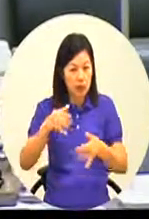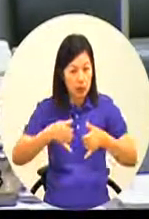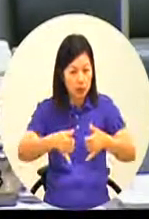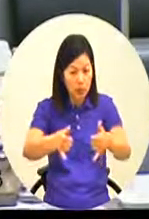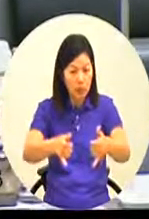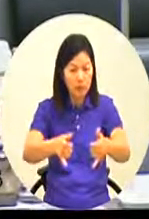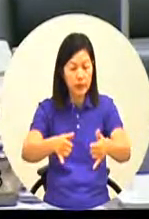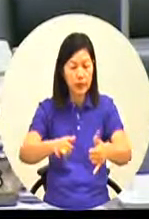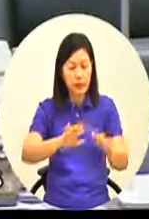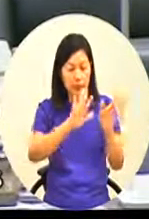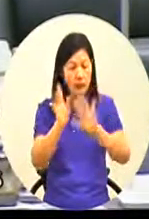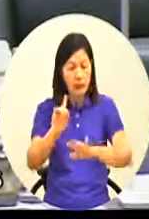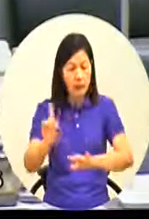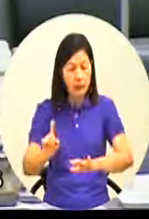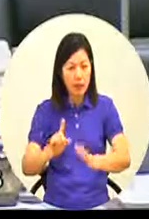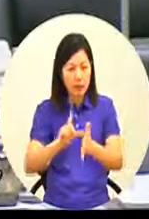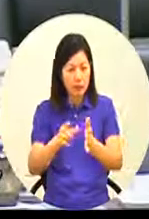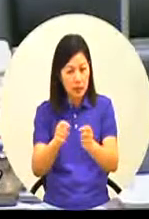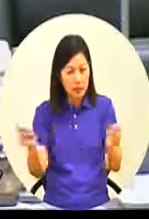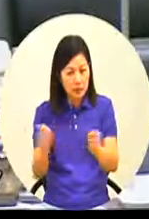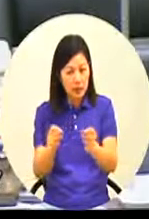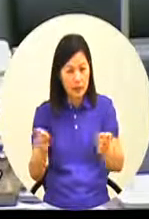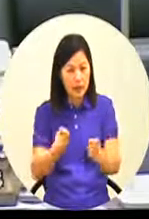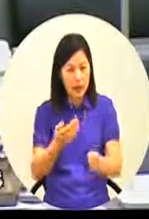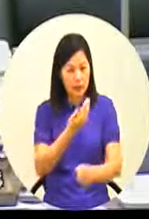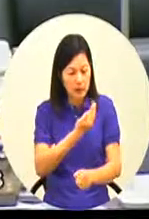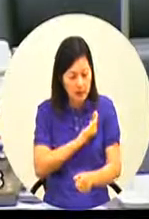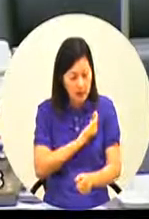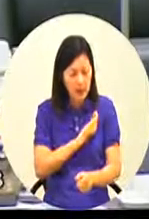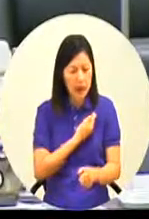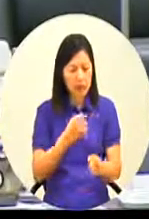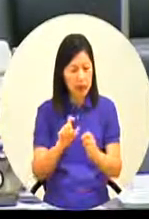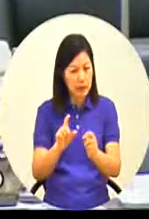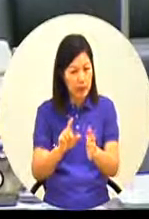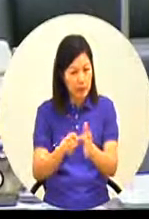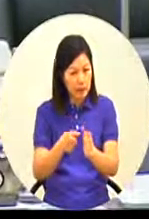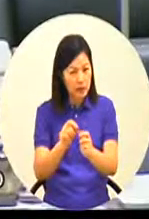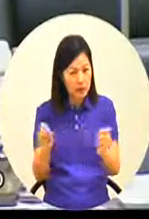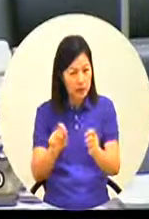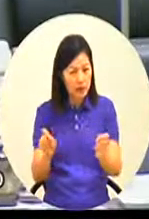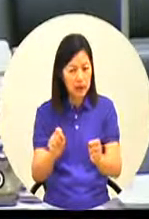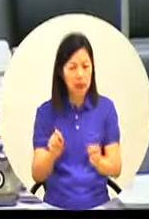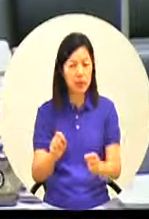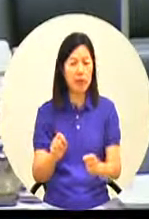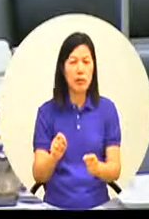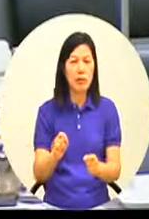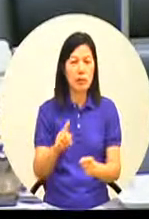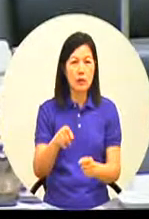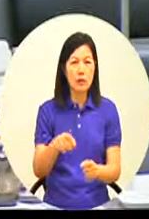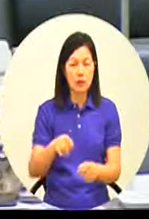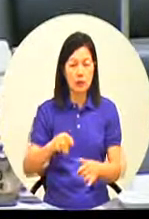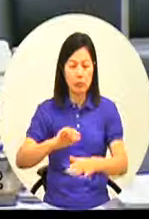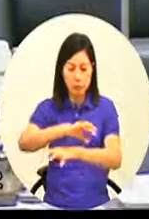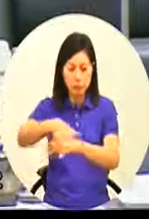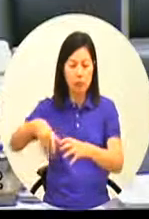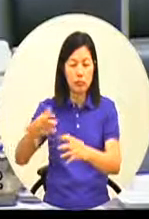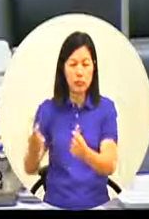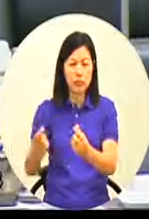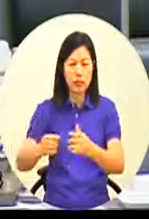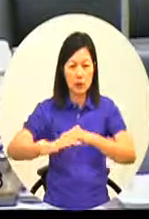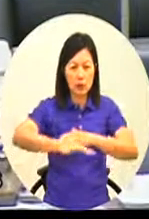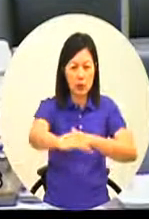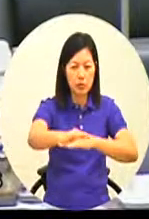需要多少的时间，我们需要忍受多少的时间。我相信全世界的国家，他们要得到一个平坦的道路，也一定是付出